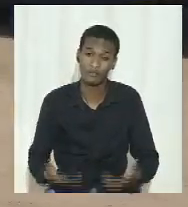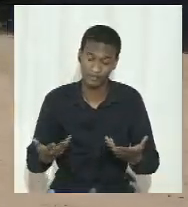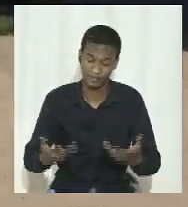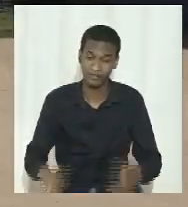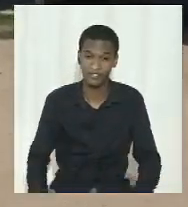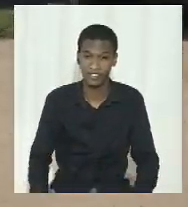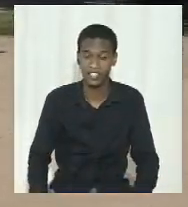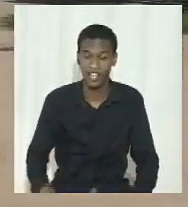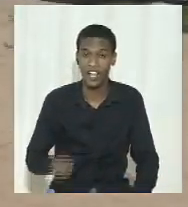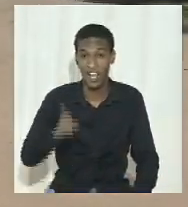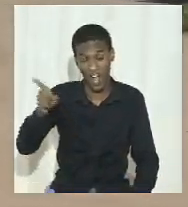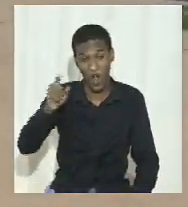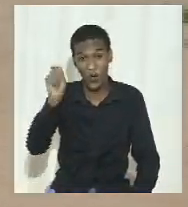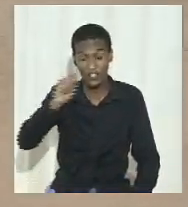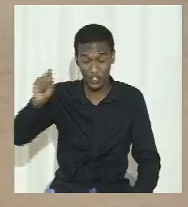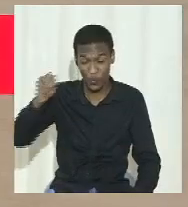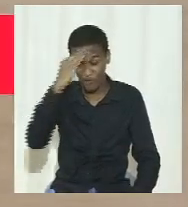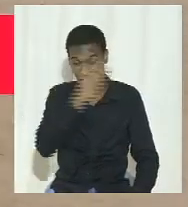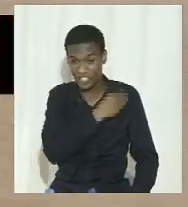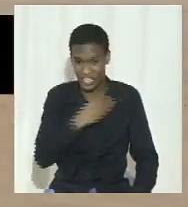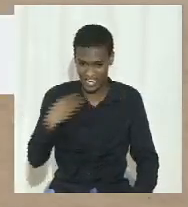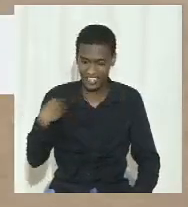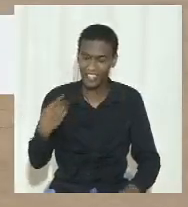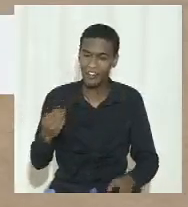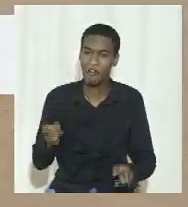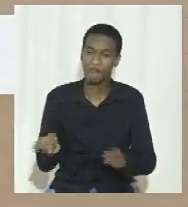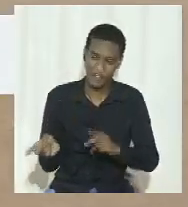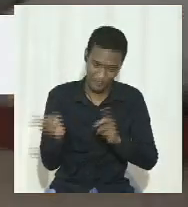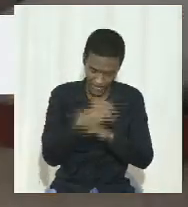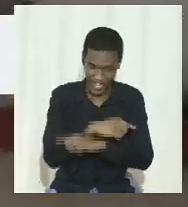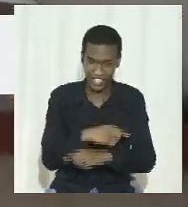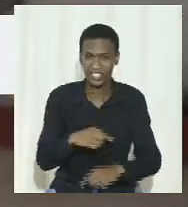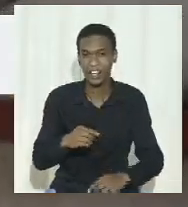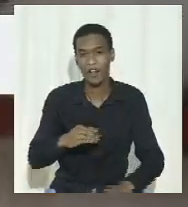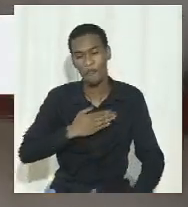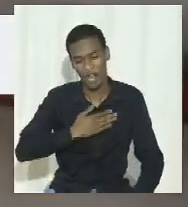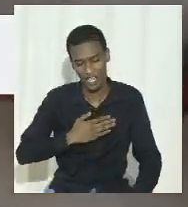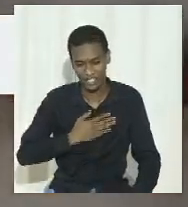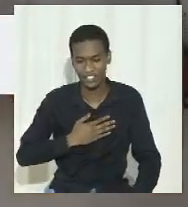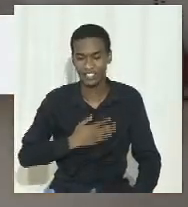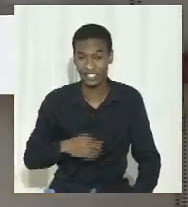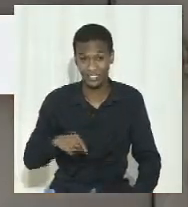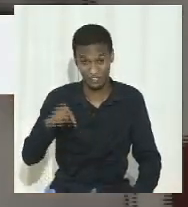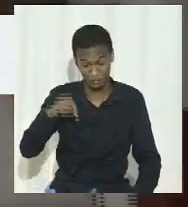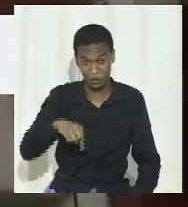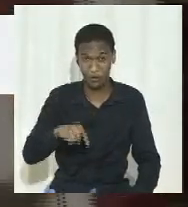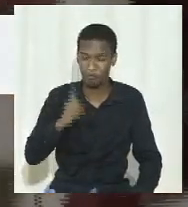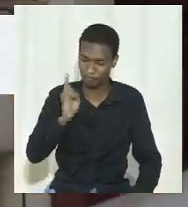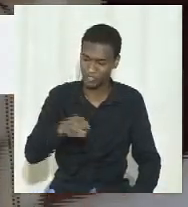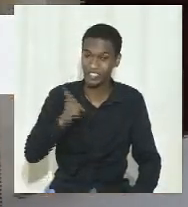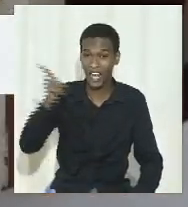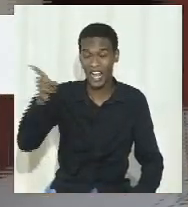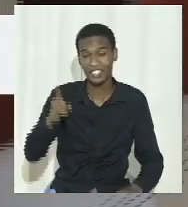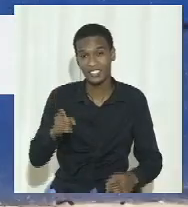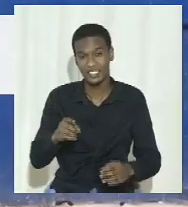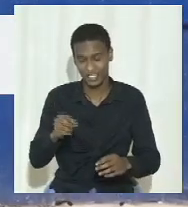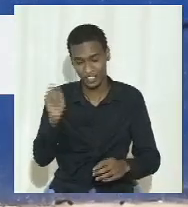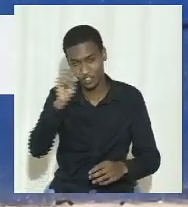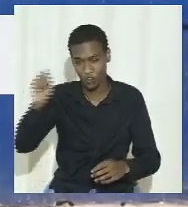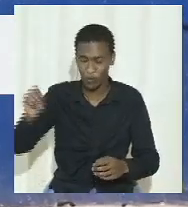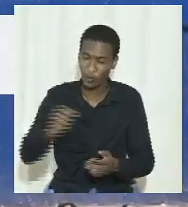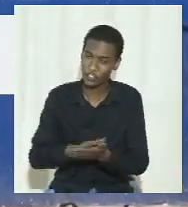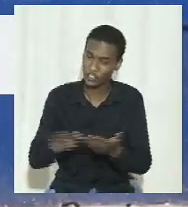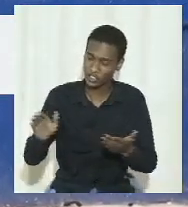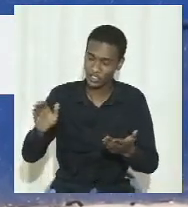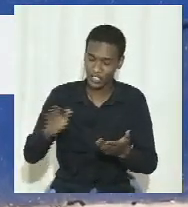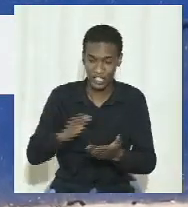ireo sekolim-panjakana avokoa no nanomboka niverina ny anatra raha ireo tsy miankina kosa izay no tsidianay dia nisafidy ny raha